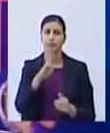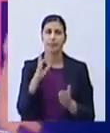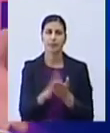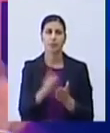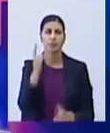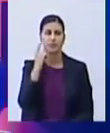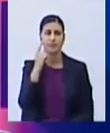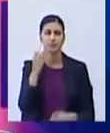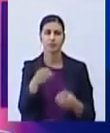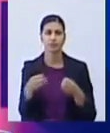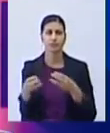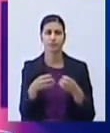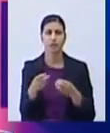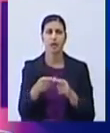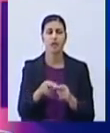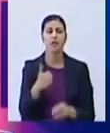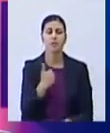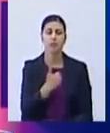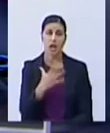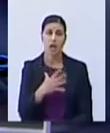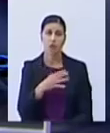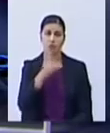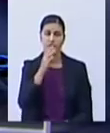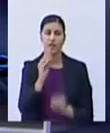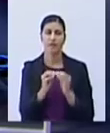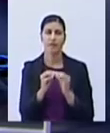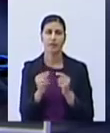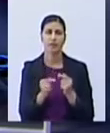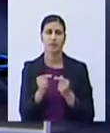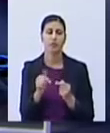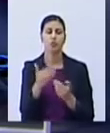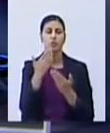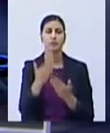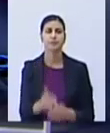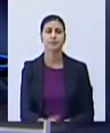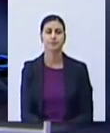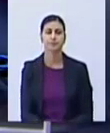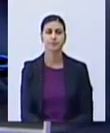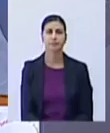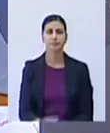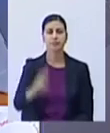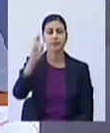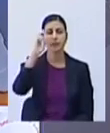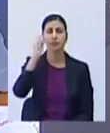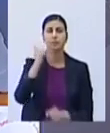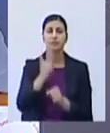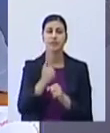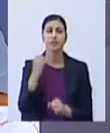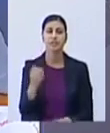მუდმივად გვესმის ჩვენ გულოთ რომ ჩვენ უნდა გაგვეჩნდეს ქართული თითქოს რაღაცა ხელისუფლების. ხელისუფლების